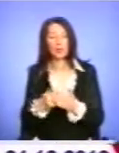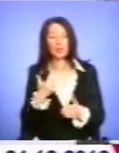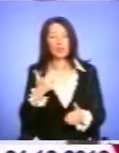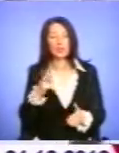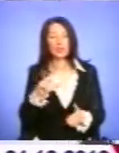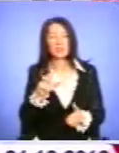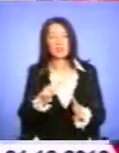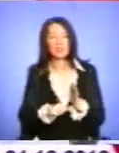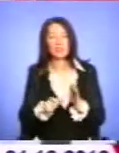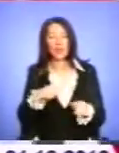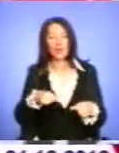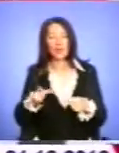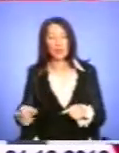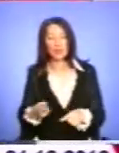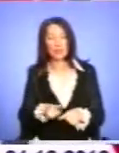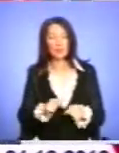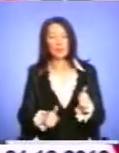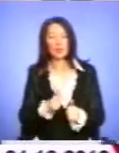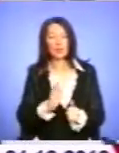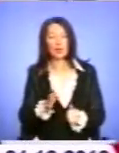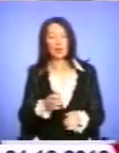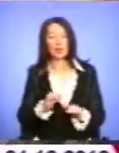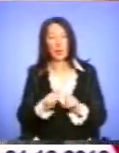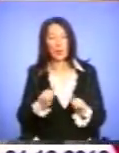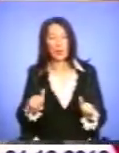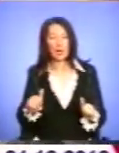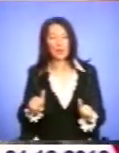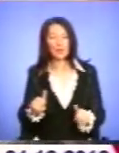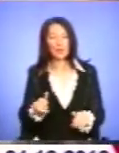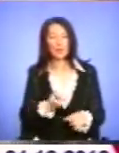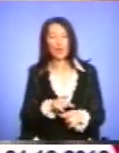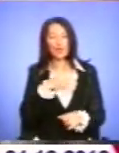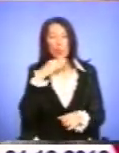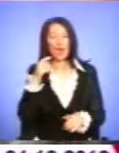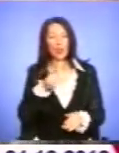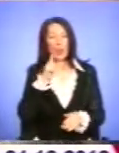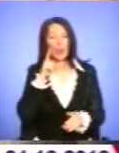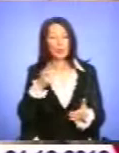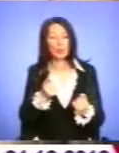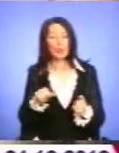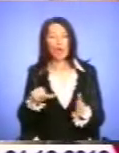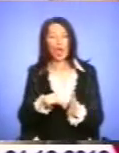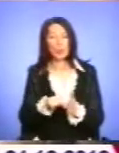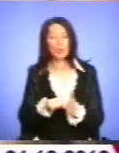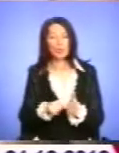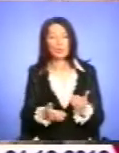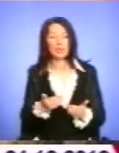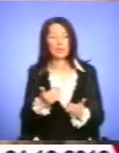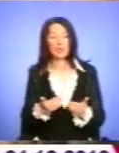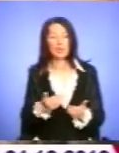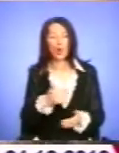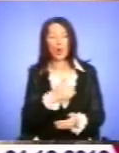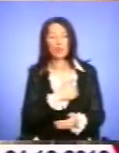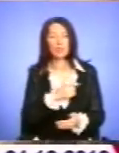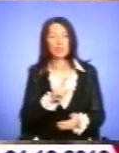Ці перегони, каже дівчина, стають дедалі популярнішими. Дуже багато молоді приймає участь, навіть хотіли